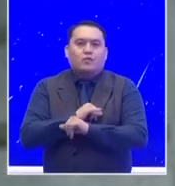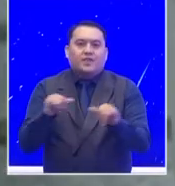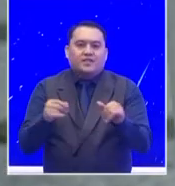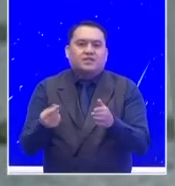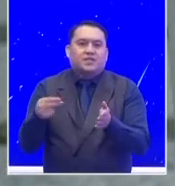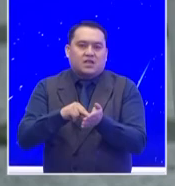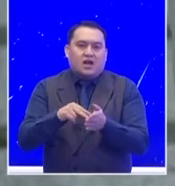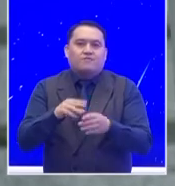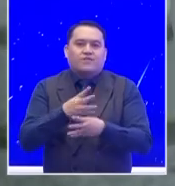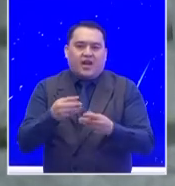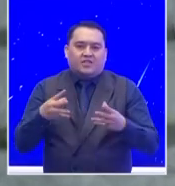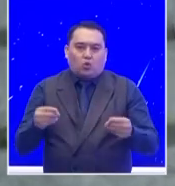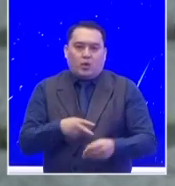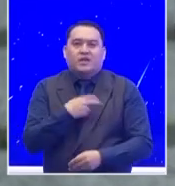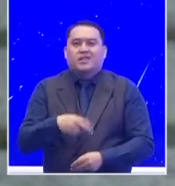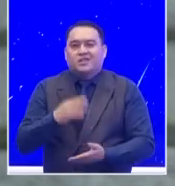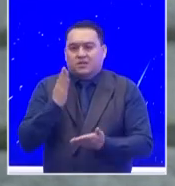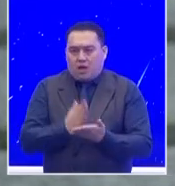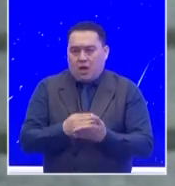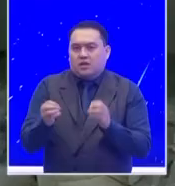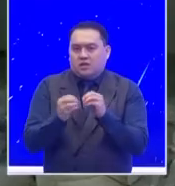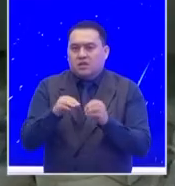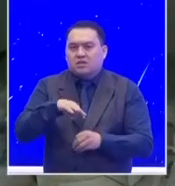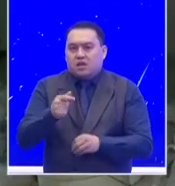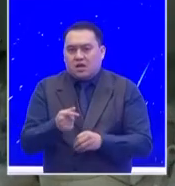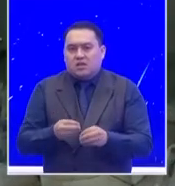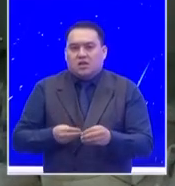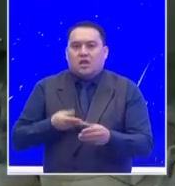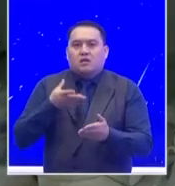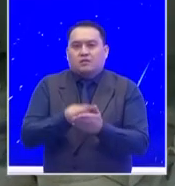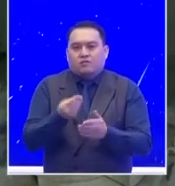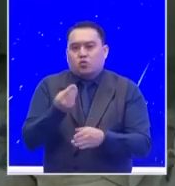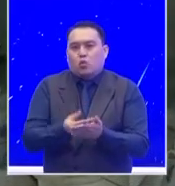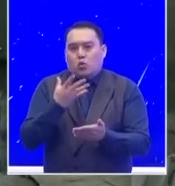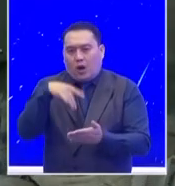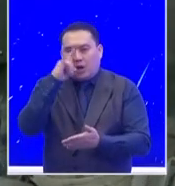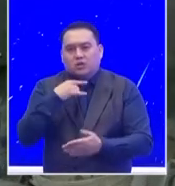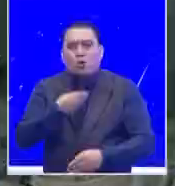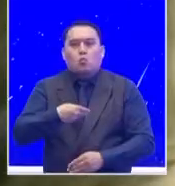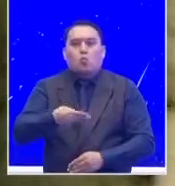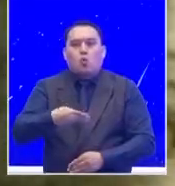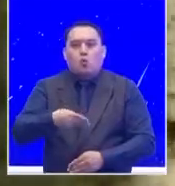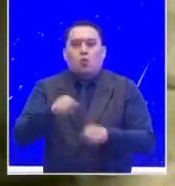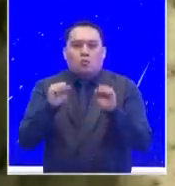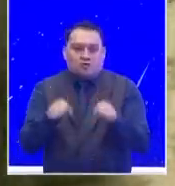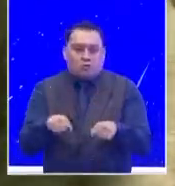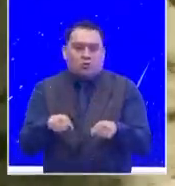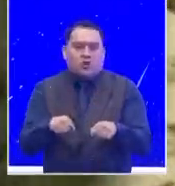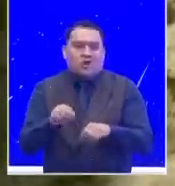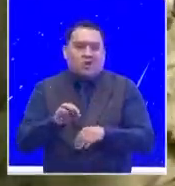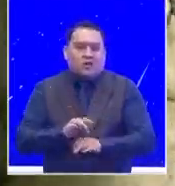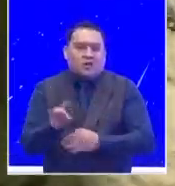цена, может, этой весной. Есть риск, что отдавать на 10 тенге дороже казахстанцы будут и за муку. Однако